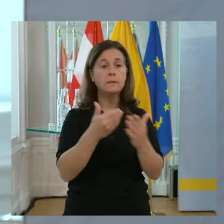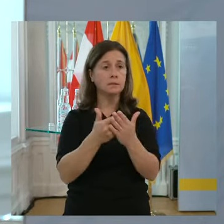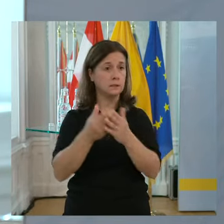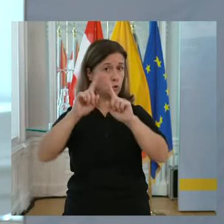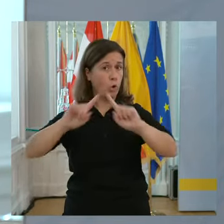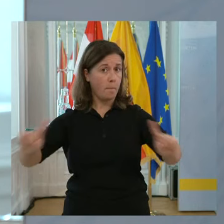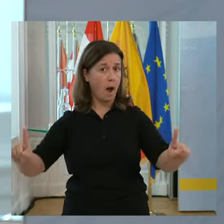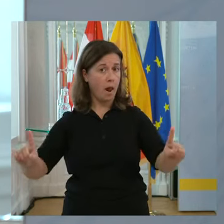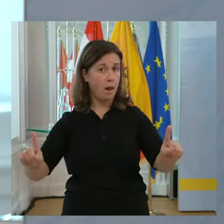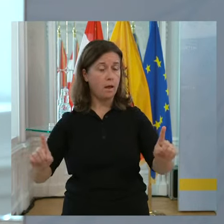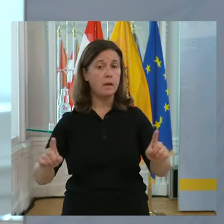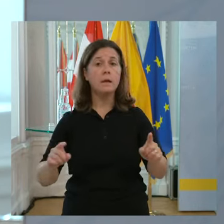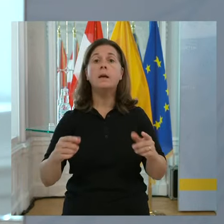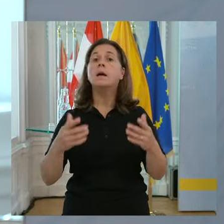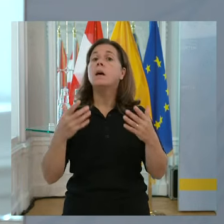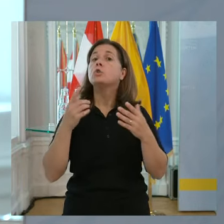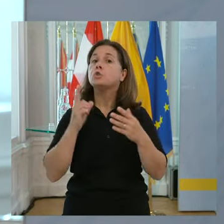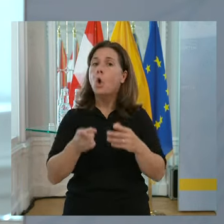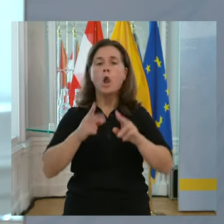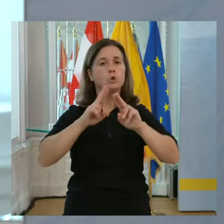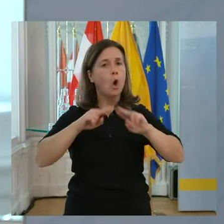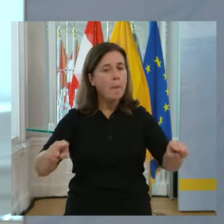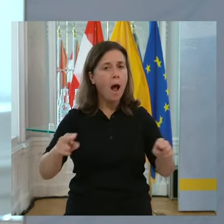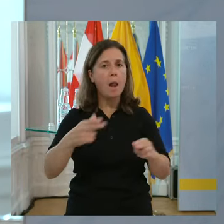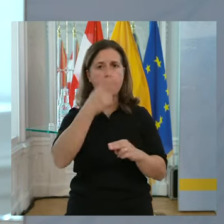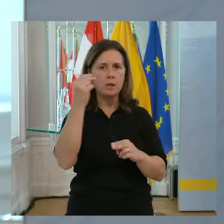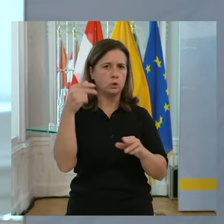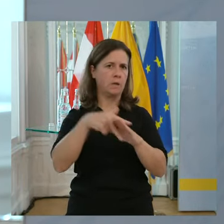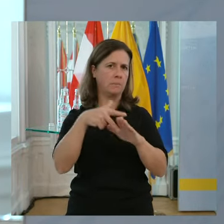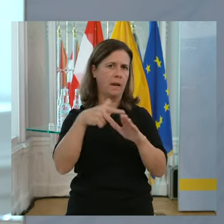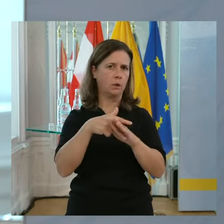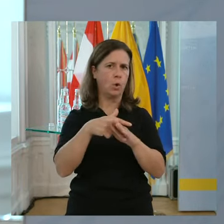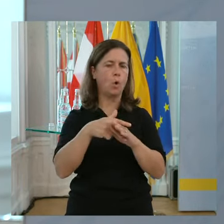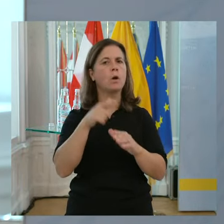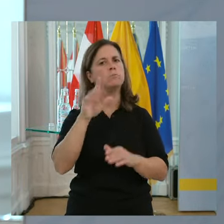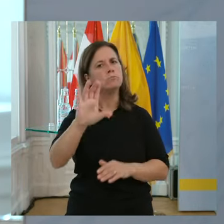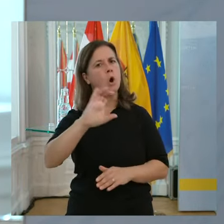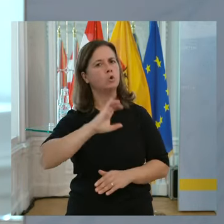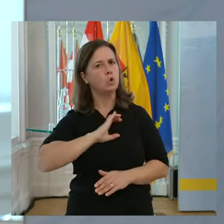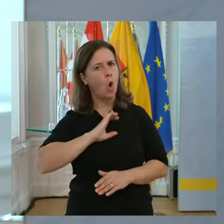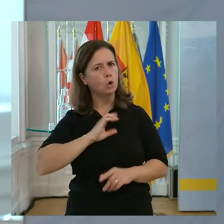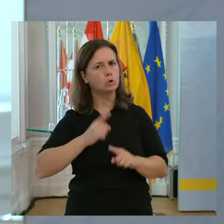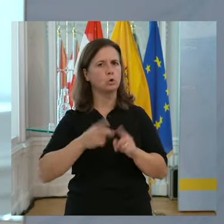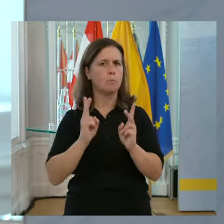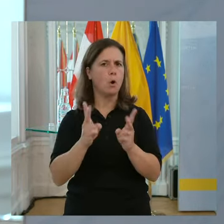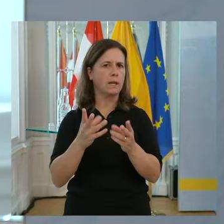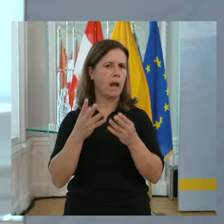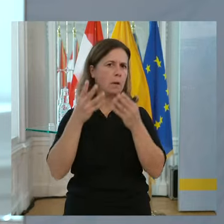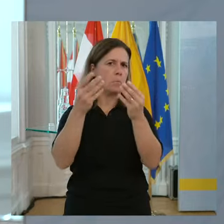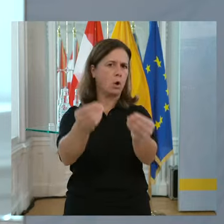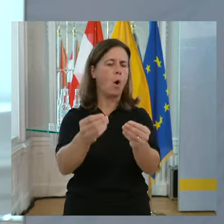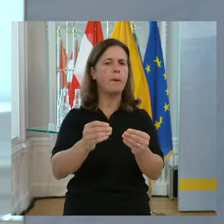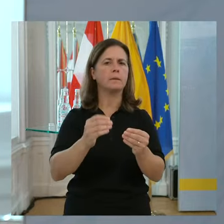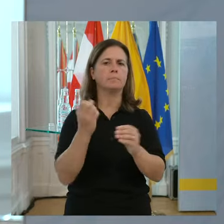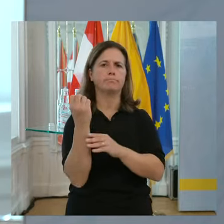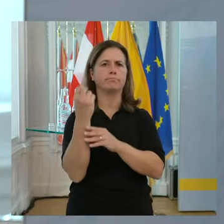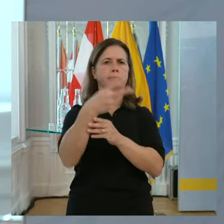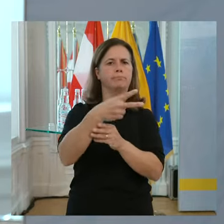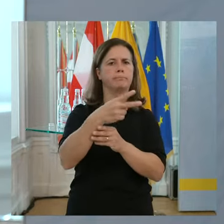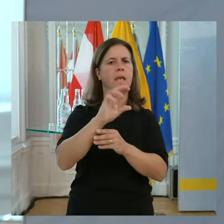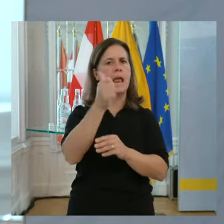sein, dass Menschen, die ja Behinderung haben, ihre Chance und ihre Möglichkeit haben, auch am ersten